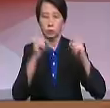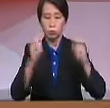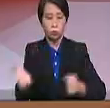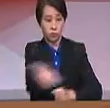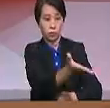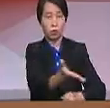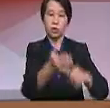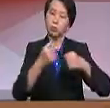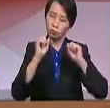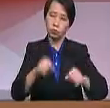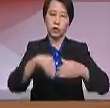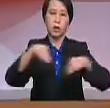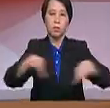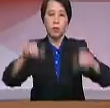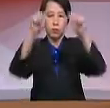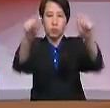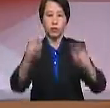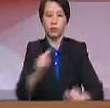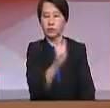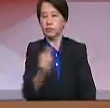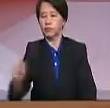keluarkan poster. Dan untuk